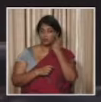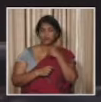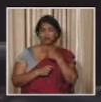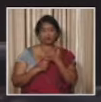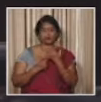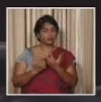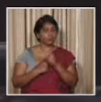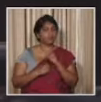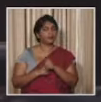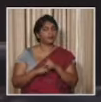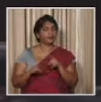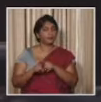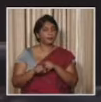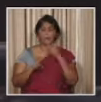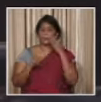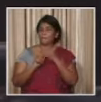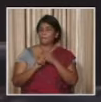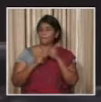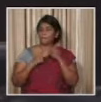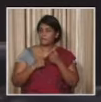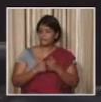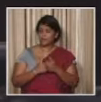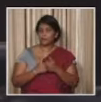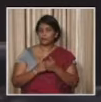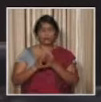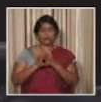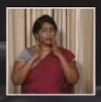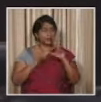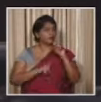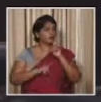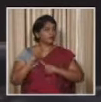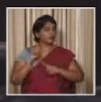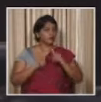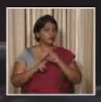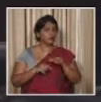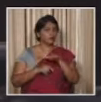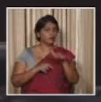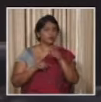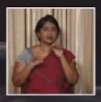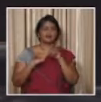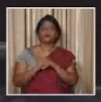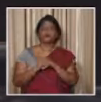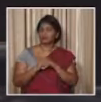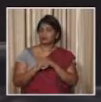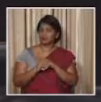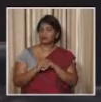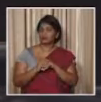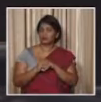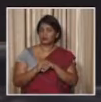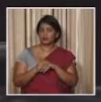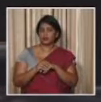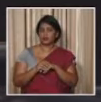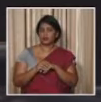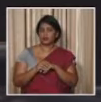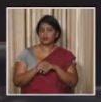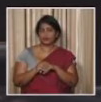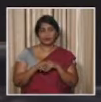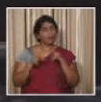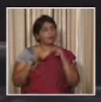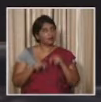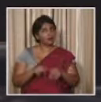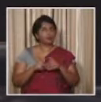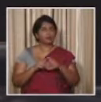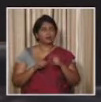හොඳ අවබෝධයක් තිබිය යුතුයි සහ ඒ පිළිබඳ හොඳ බරපතල සාකච්ඡාවක් සමාජය තුළ තිබිය යුතුයි. අද